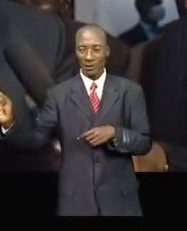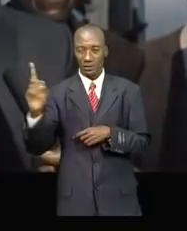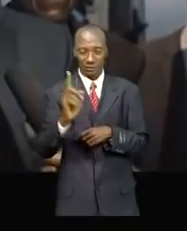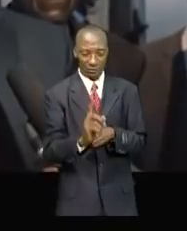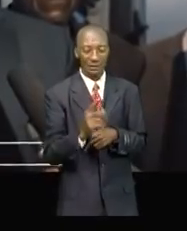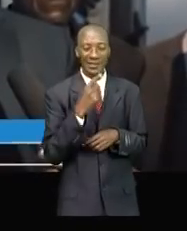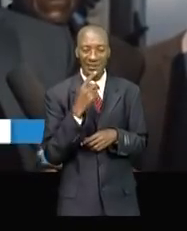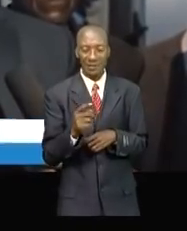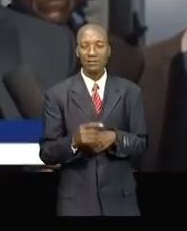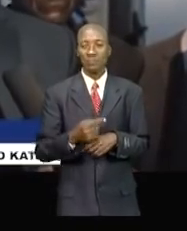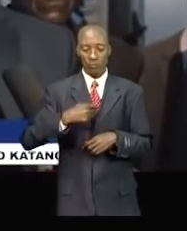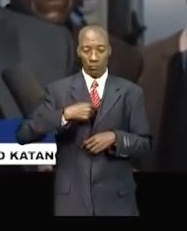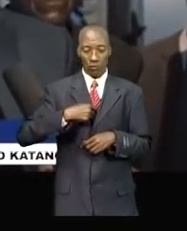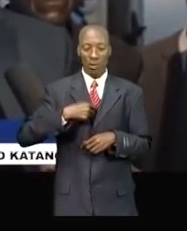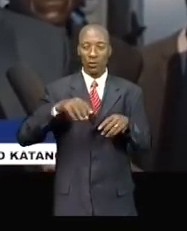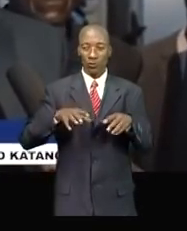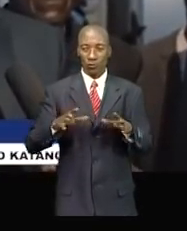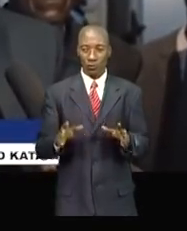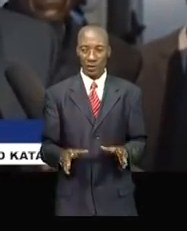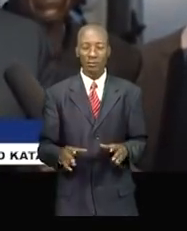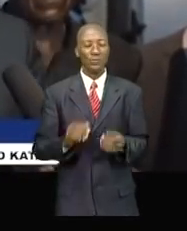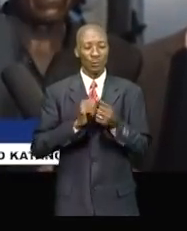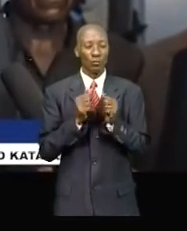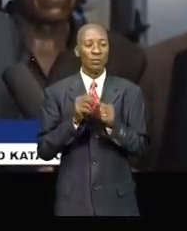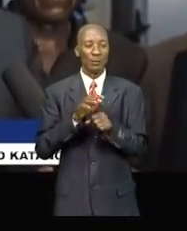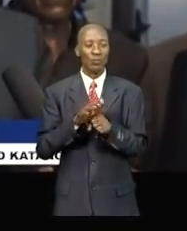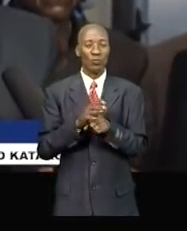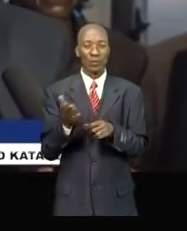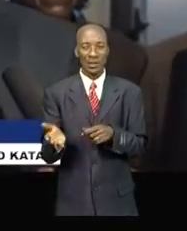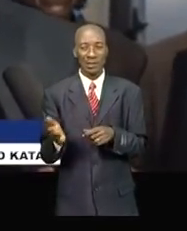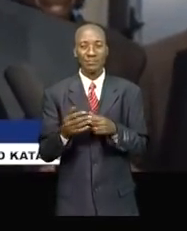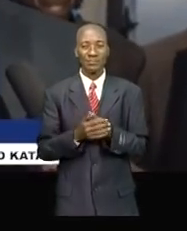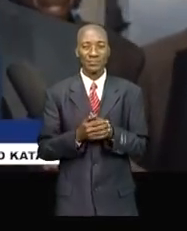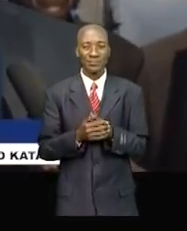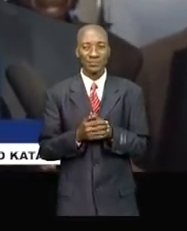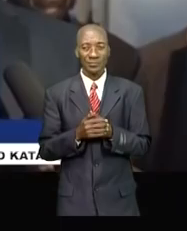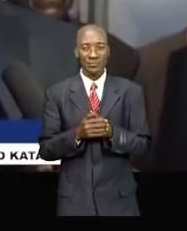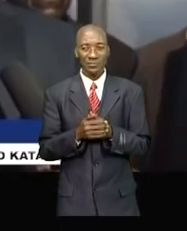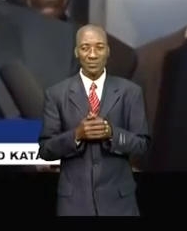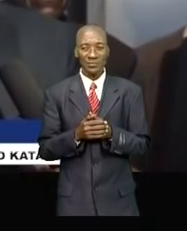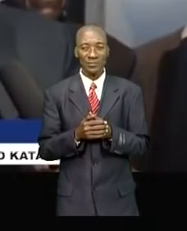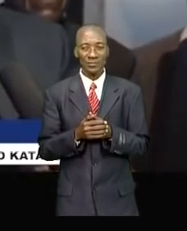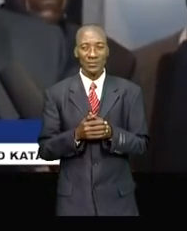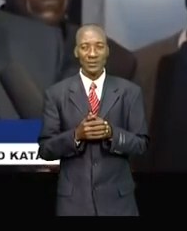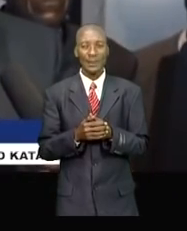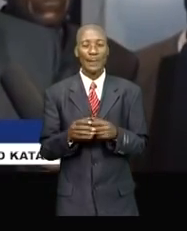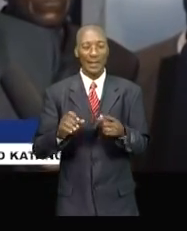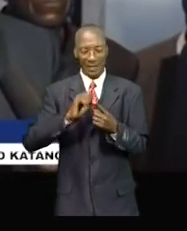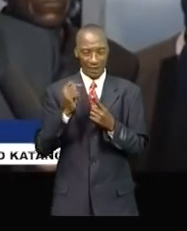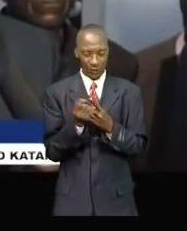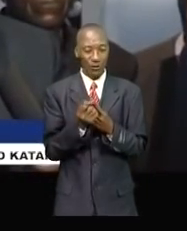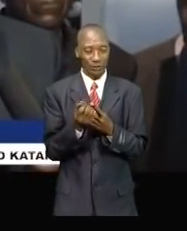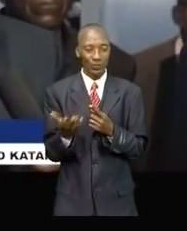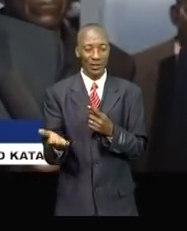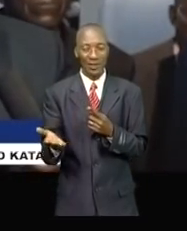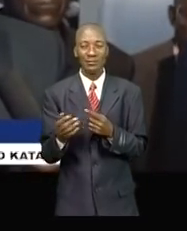Congolais. Nos entités, vraiment, il y a beaucoup de problèmes. Concernant des routes, des ponts, tout ça, donc on a suggéré ça à son Excellence, Monsieur le Premier